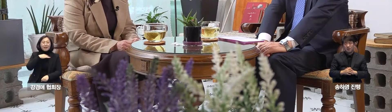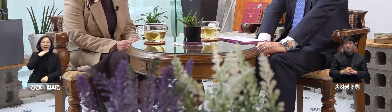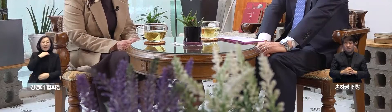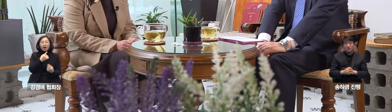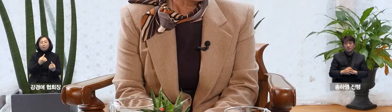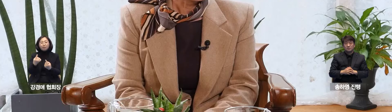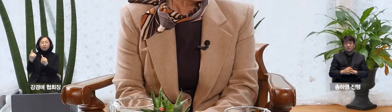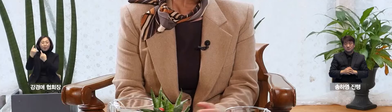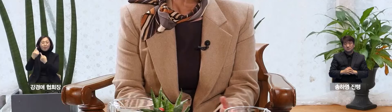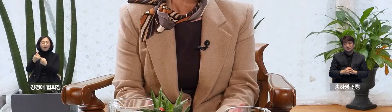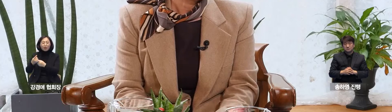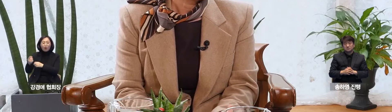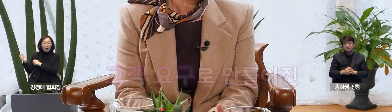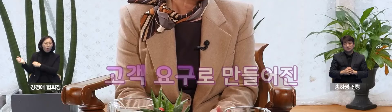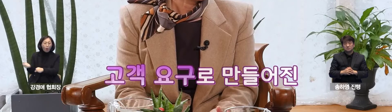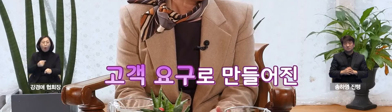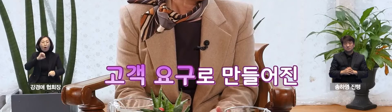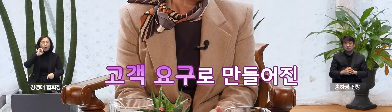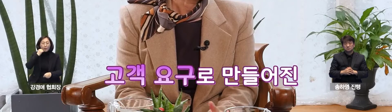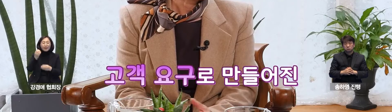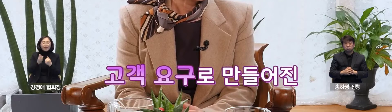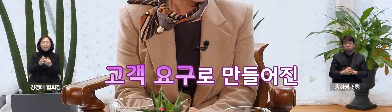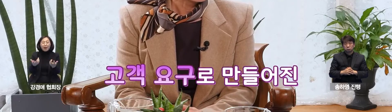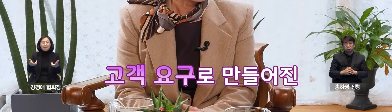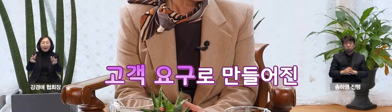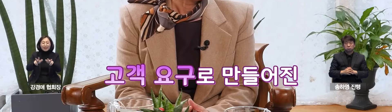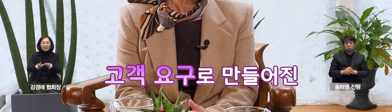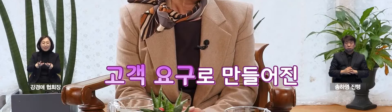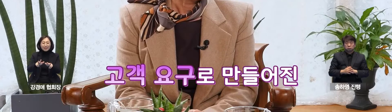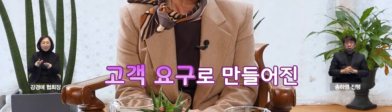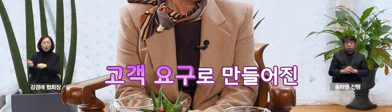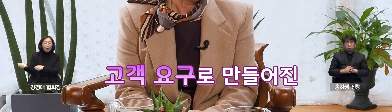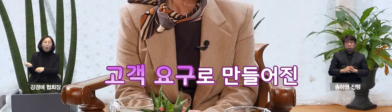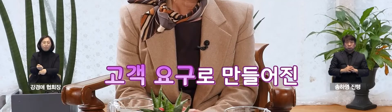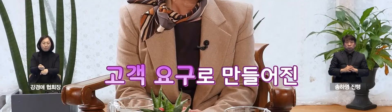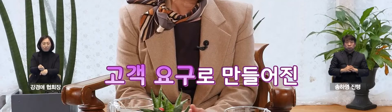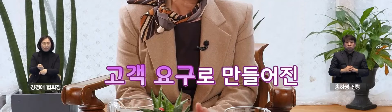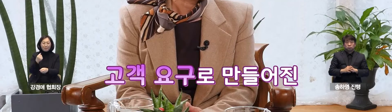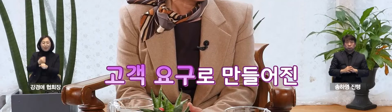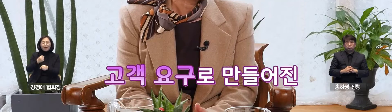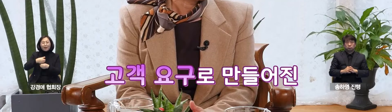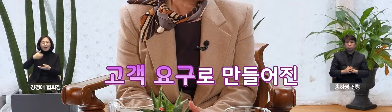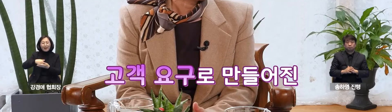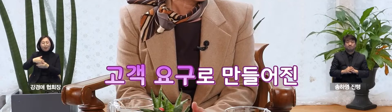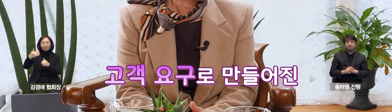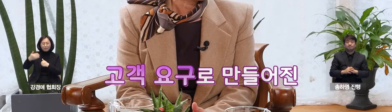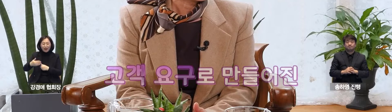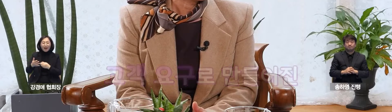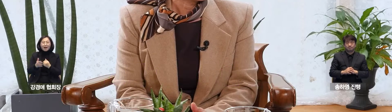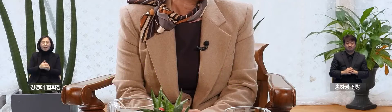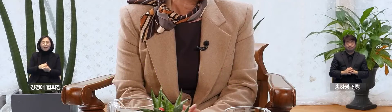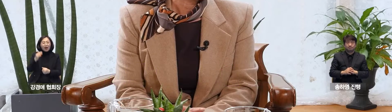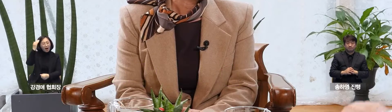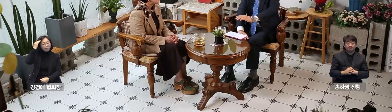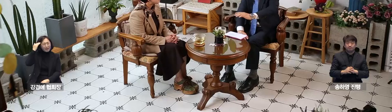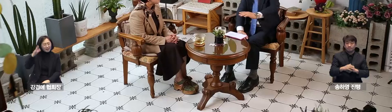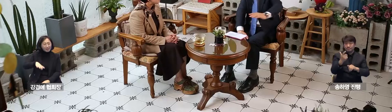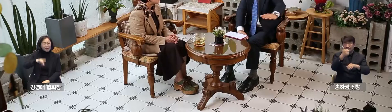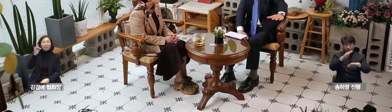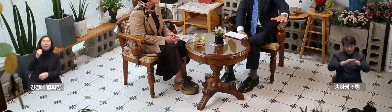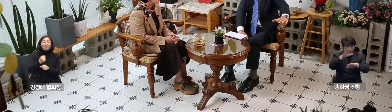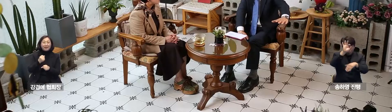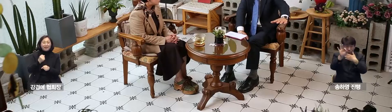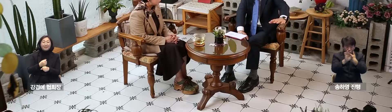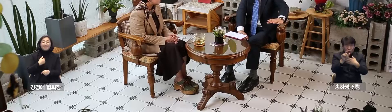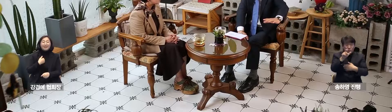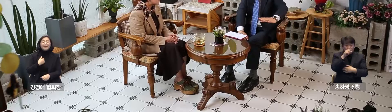줘 해서 고객들에 의해서 만들어진. 그래서 아마 한국에서 최초로 만들기 시작했고요. 대전에 보니까